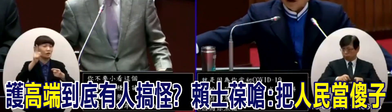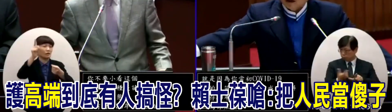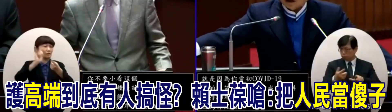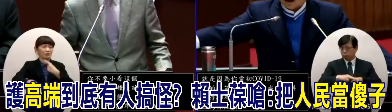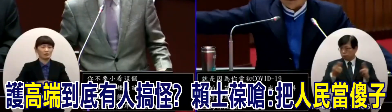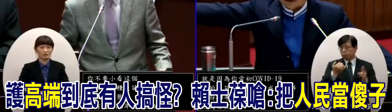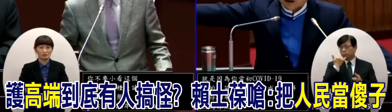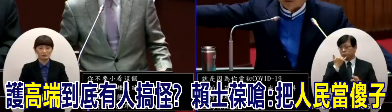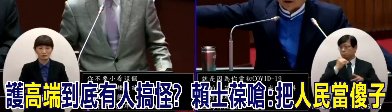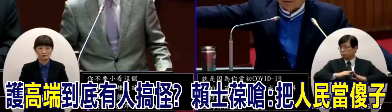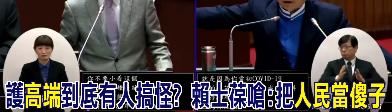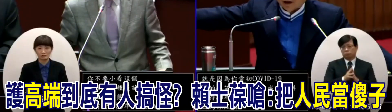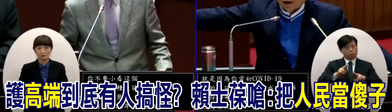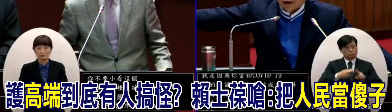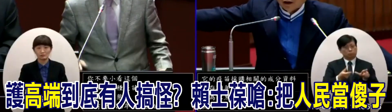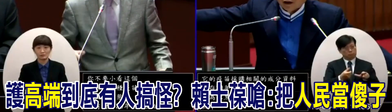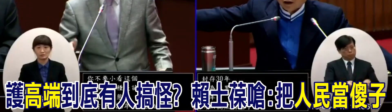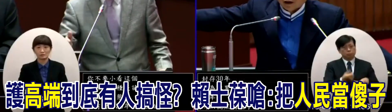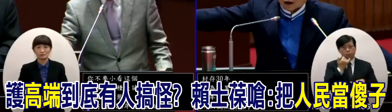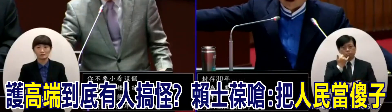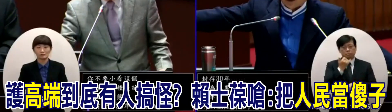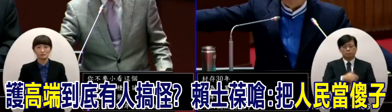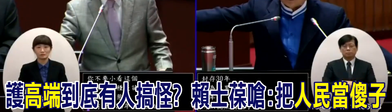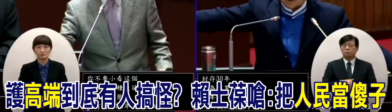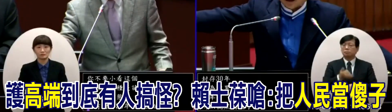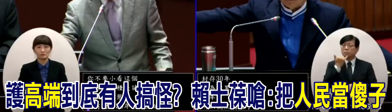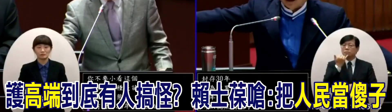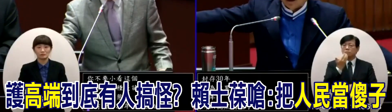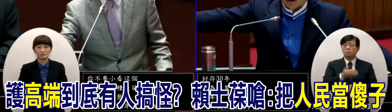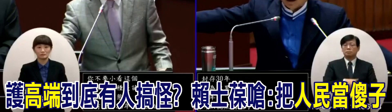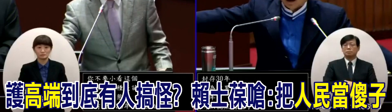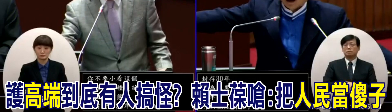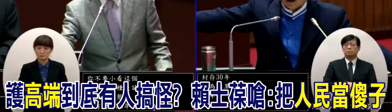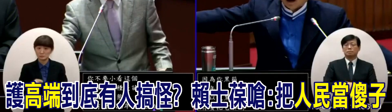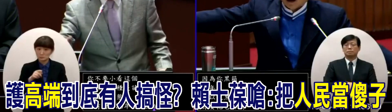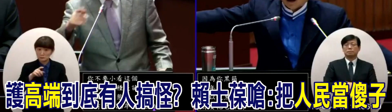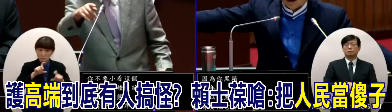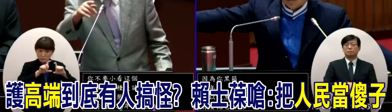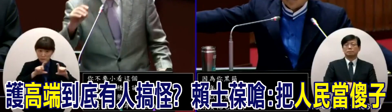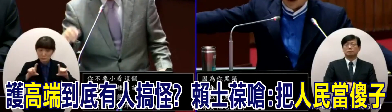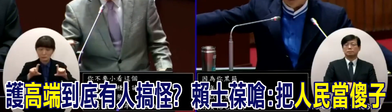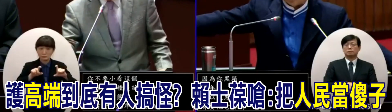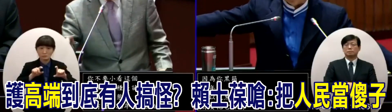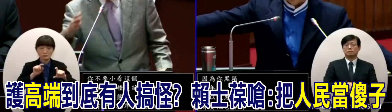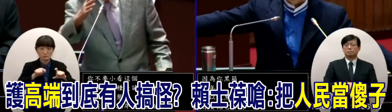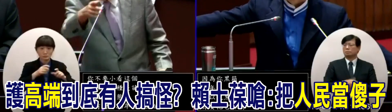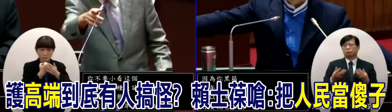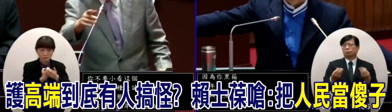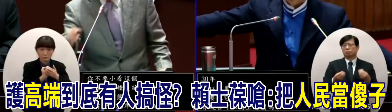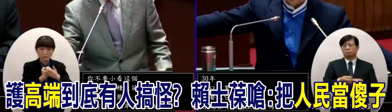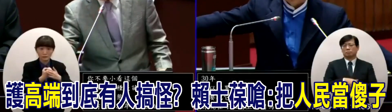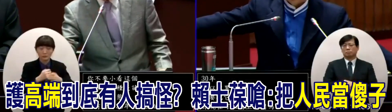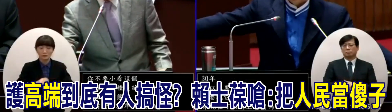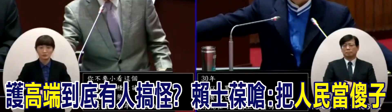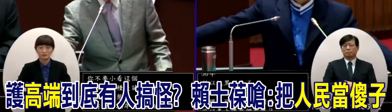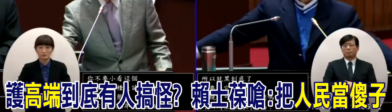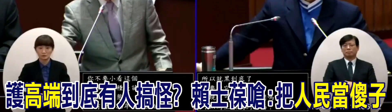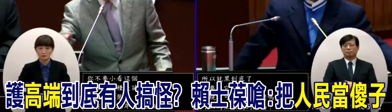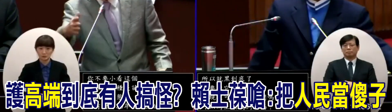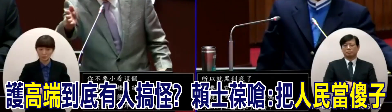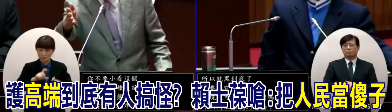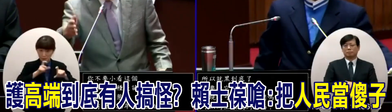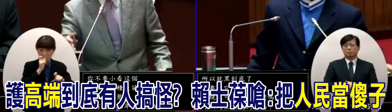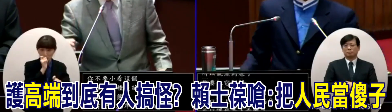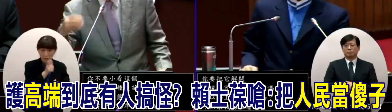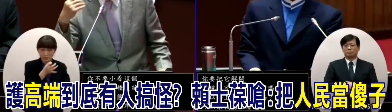解开吗？可以马上让我们看吗？ 他还是有这样， 没有啊。 他的采购